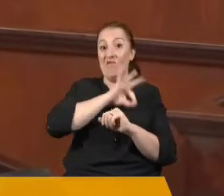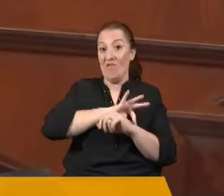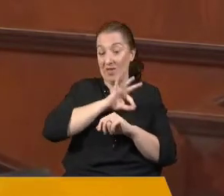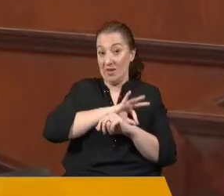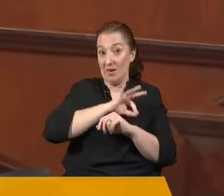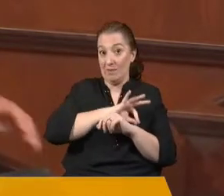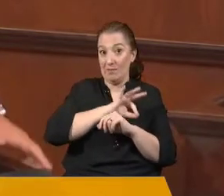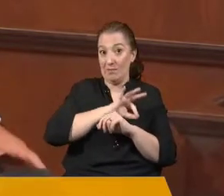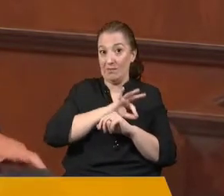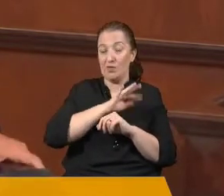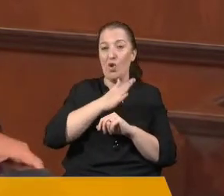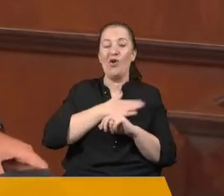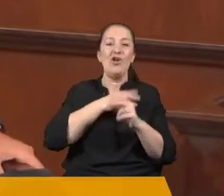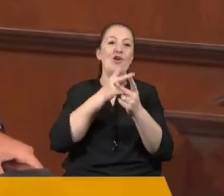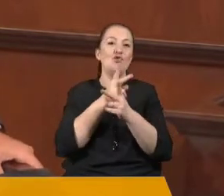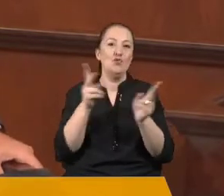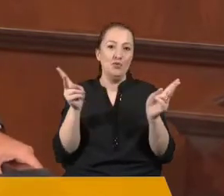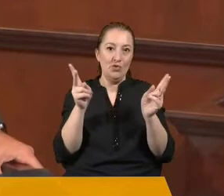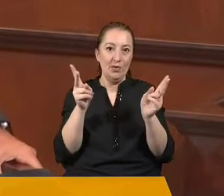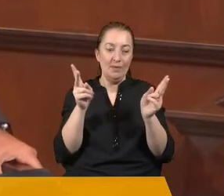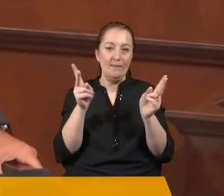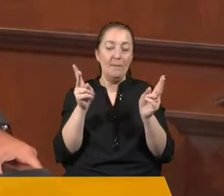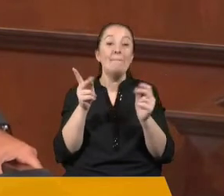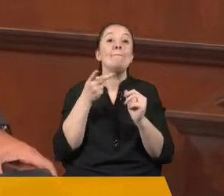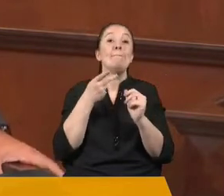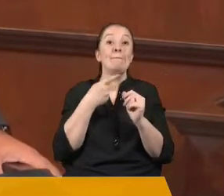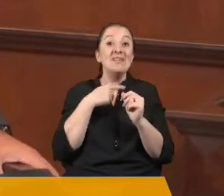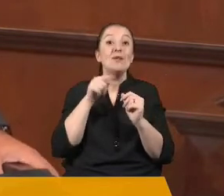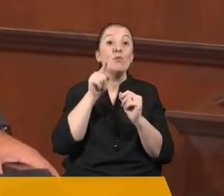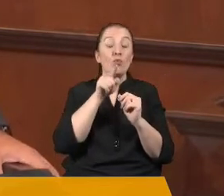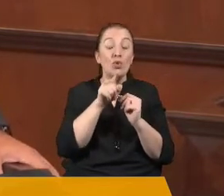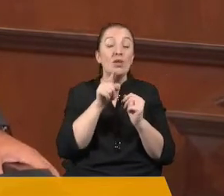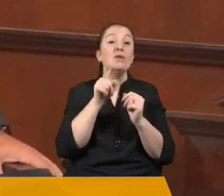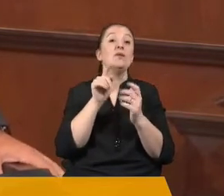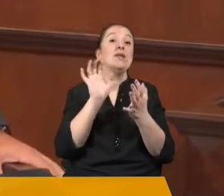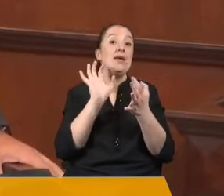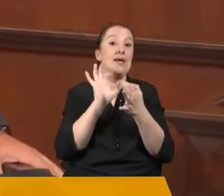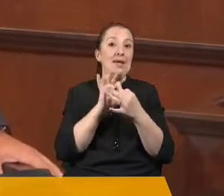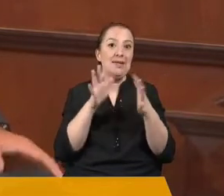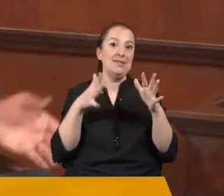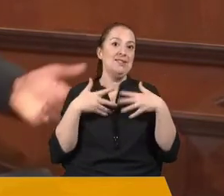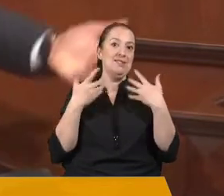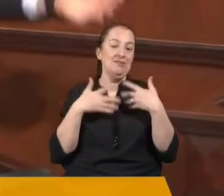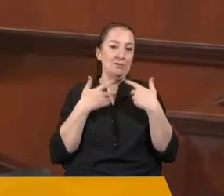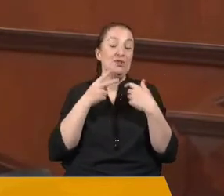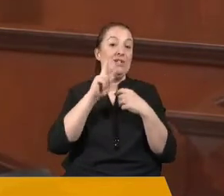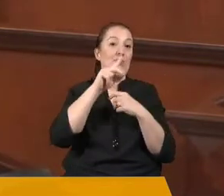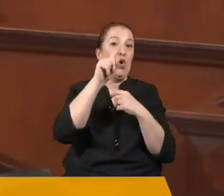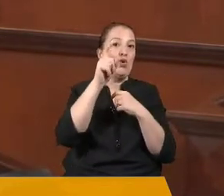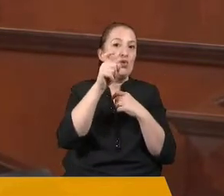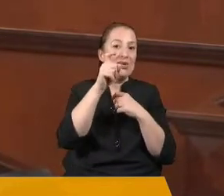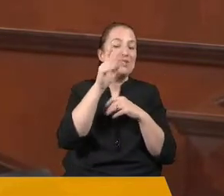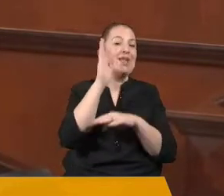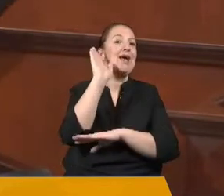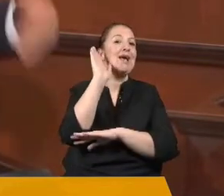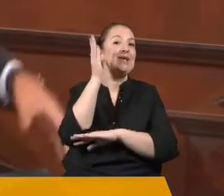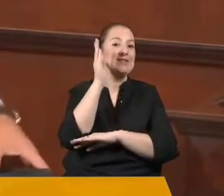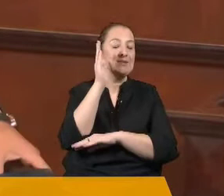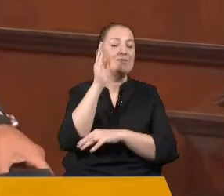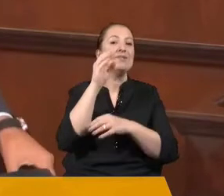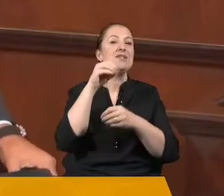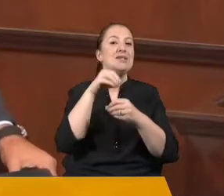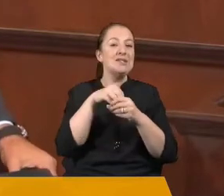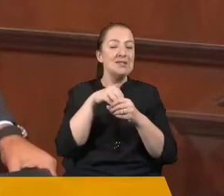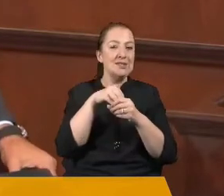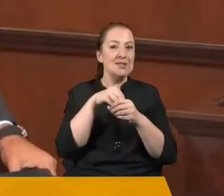faydalanmasının önü açılmıştı. Biz de bununla ilgili sevinmiş ve 2019 Kasım'ıyla ilgili geriye